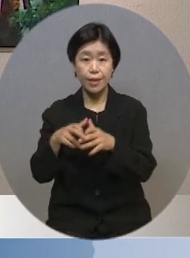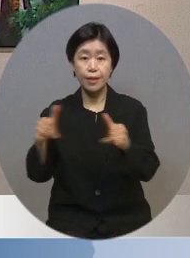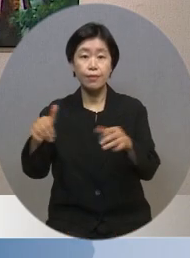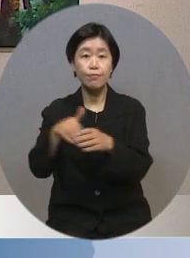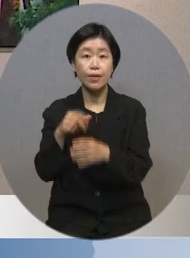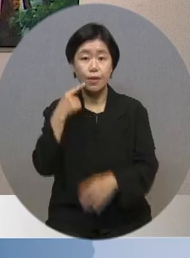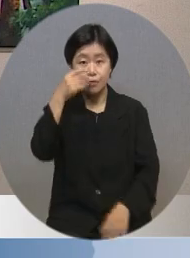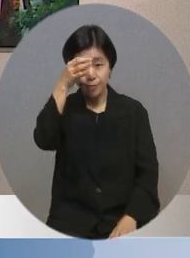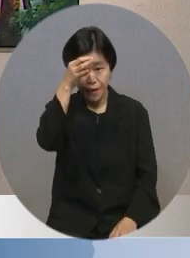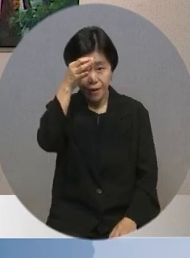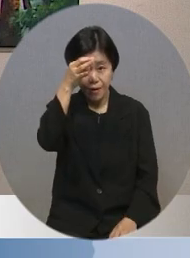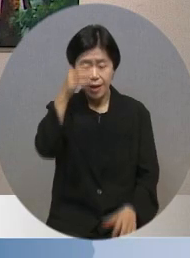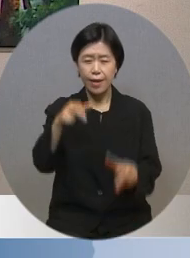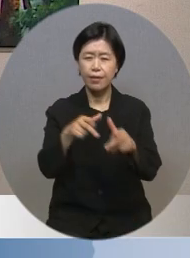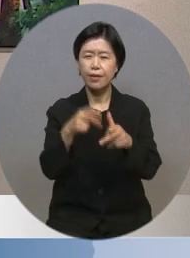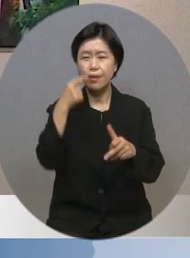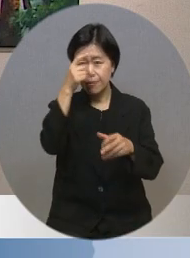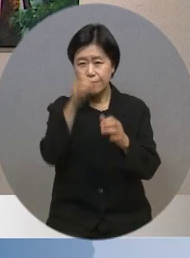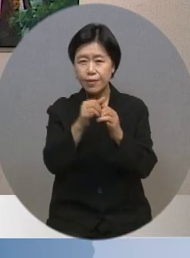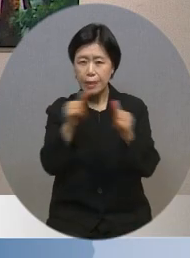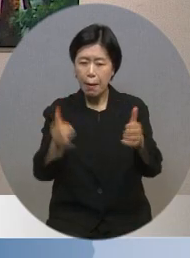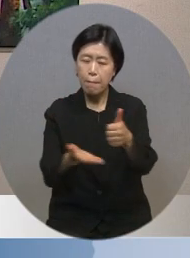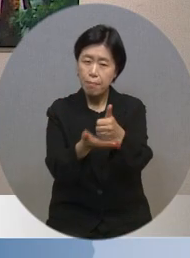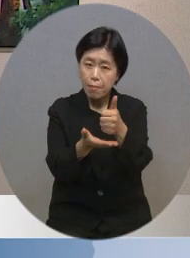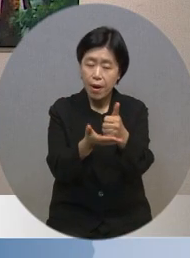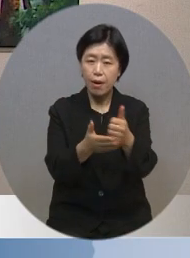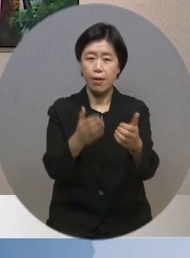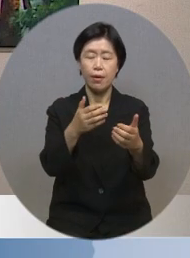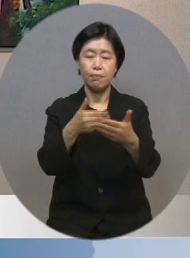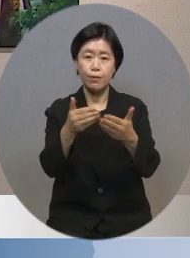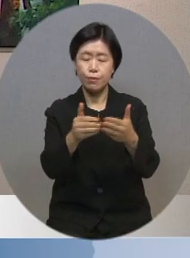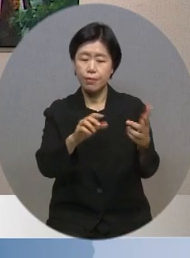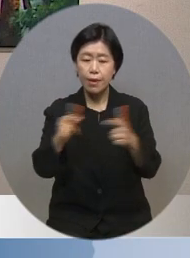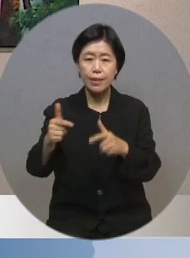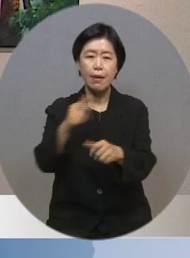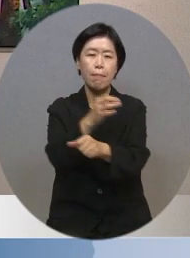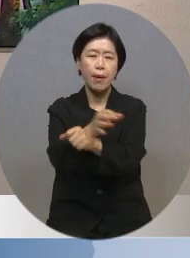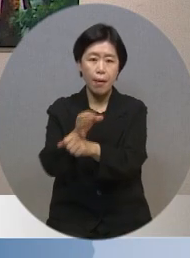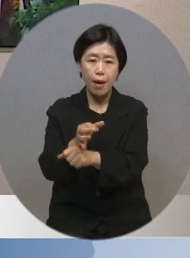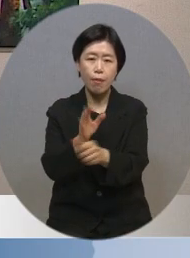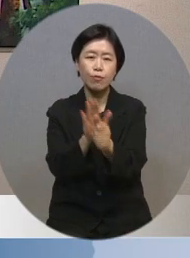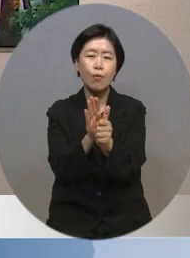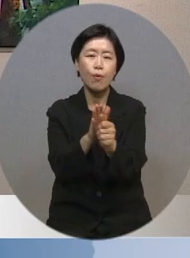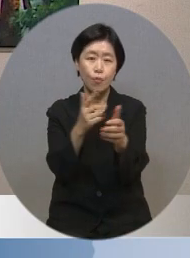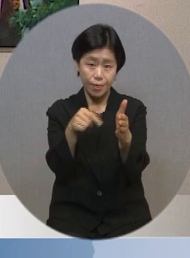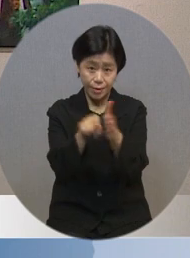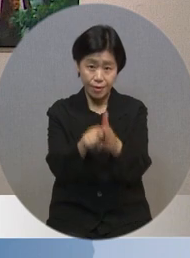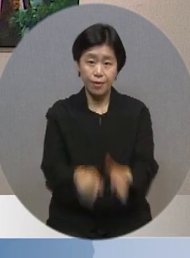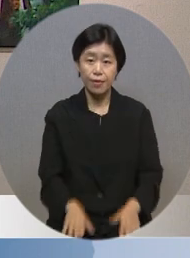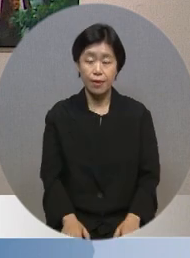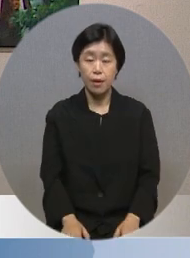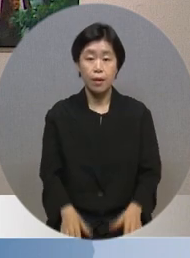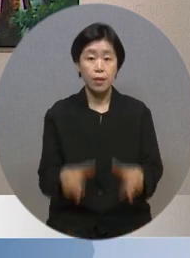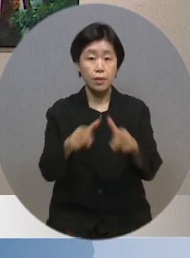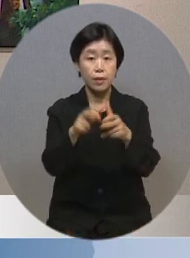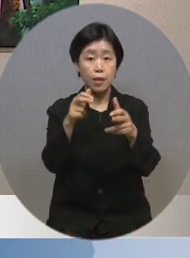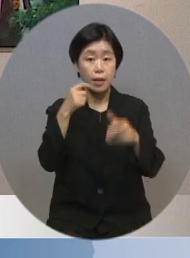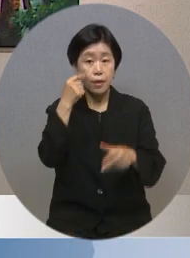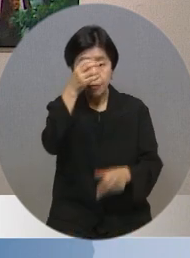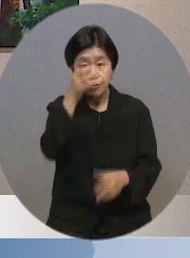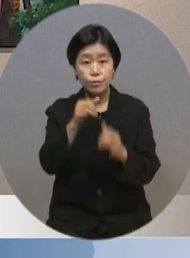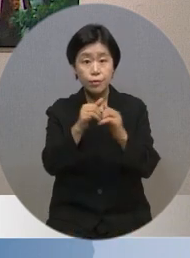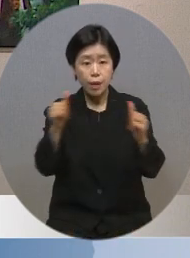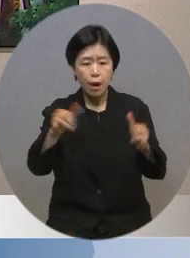한국장애인문화예술원이 장애예술인들을 격려하고 미술작품 판매를 돕기 위해 나섰는데요. 장애예술인 창작물 우선구매 제도에